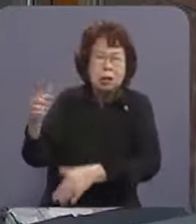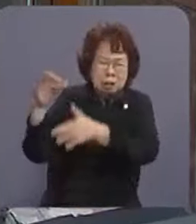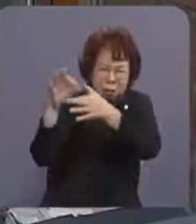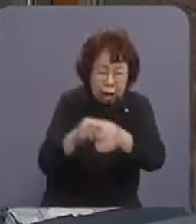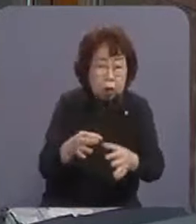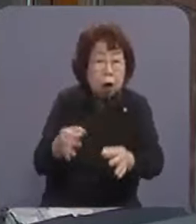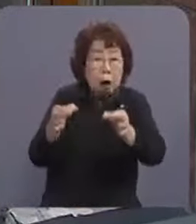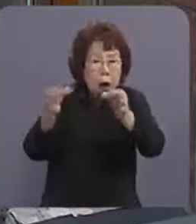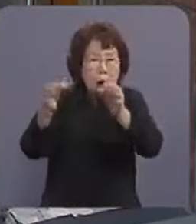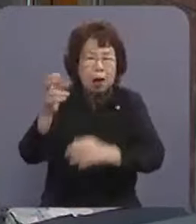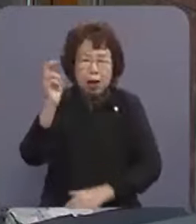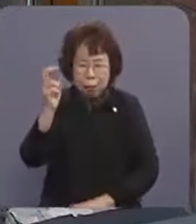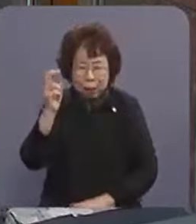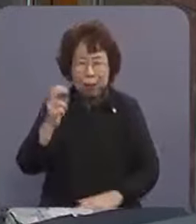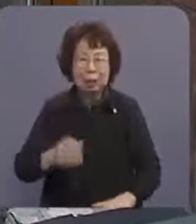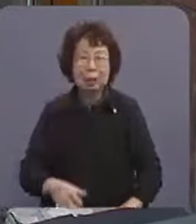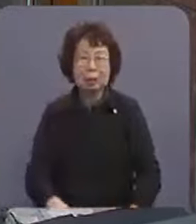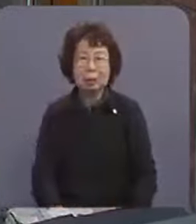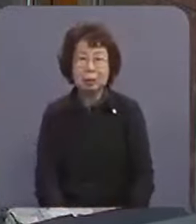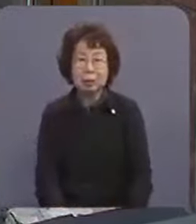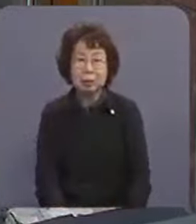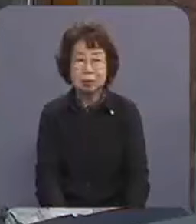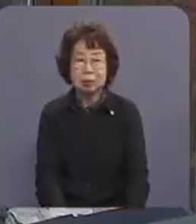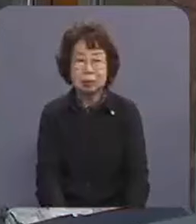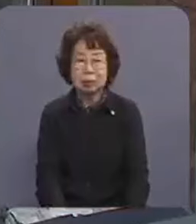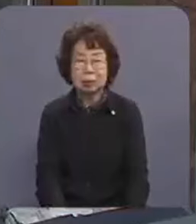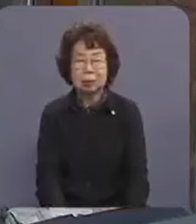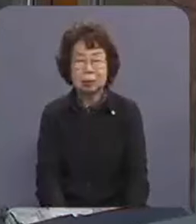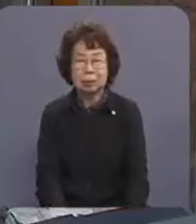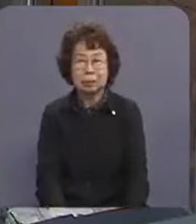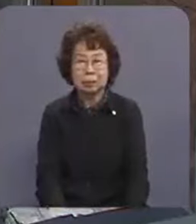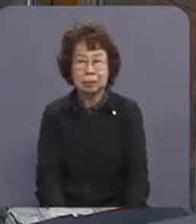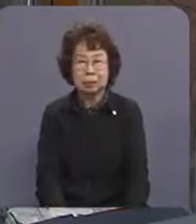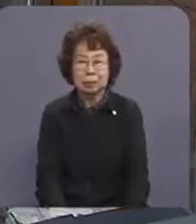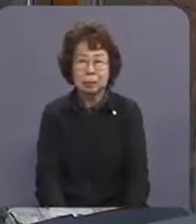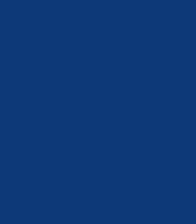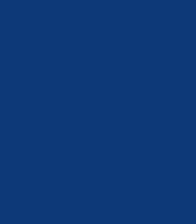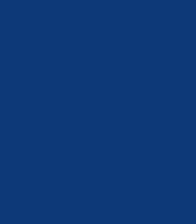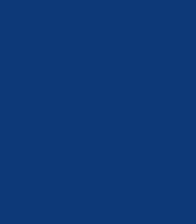전문가들의 분석입니다 KBS 뉴스 최재원 있니다